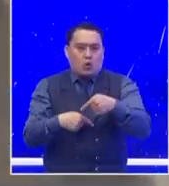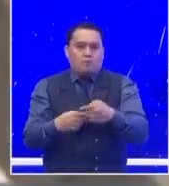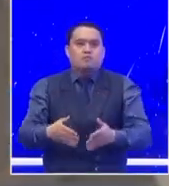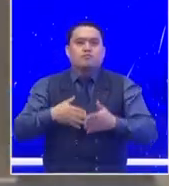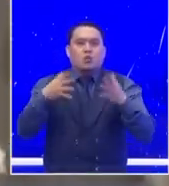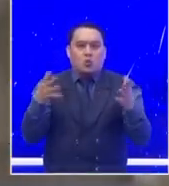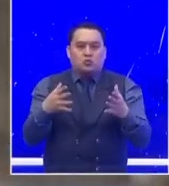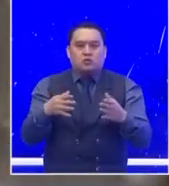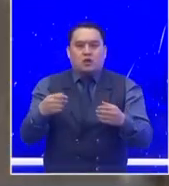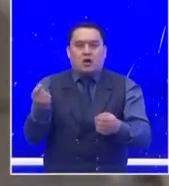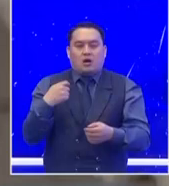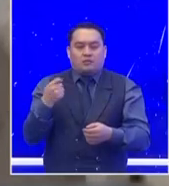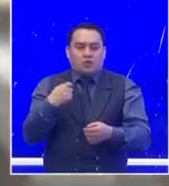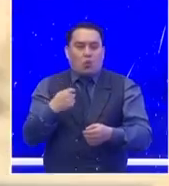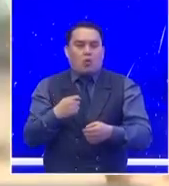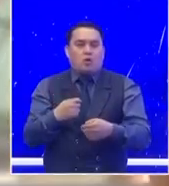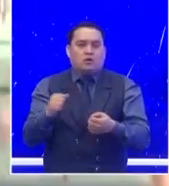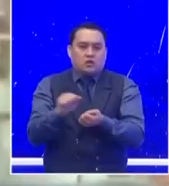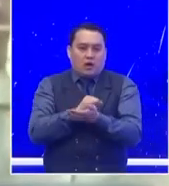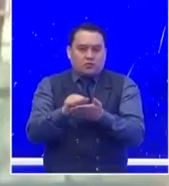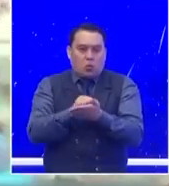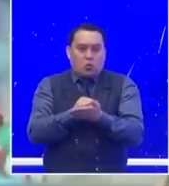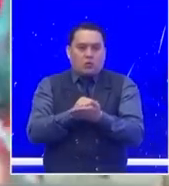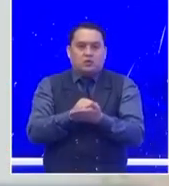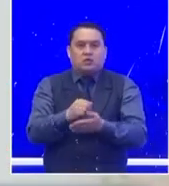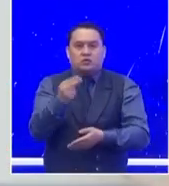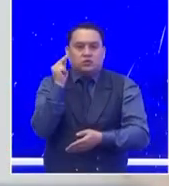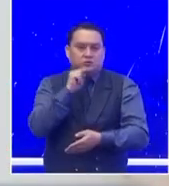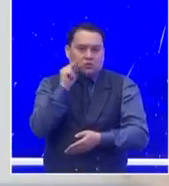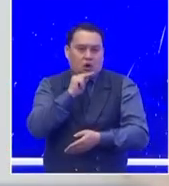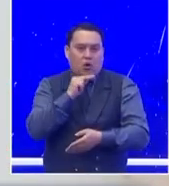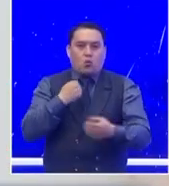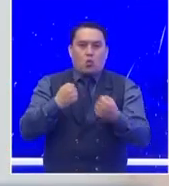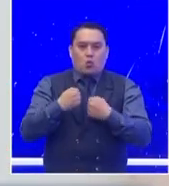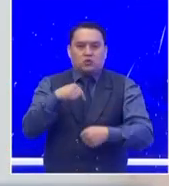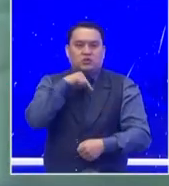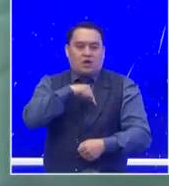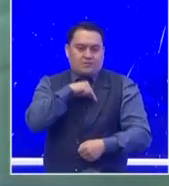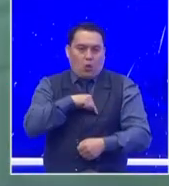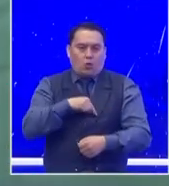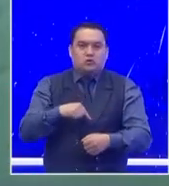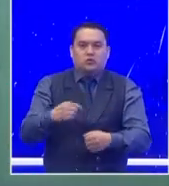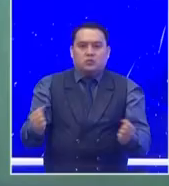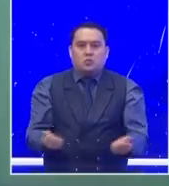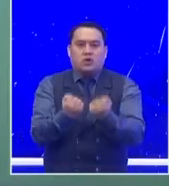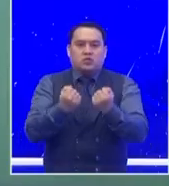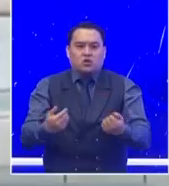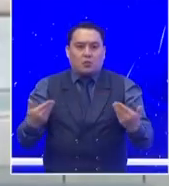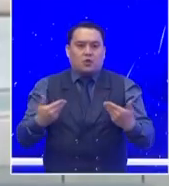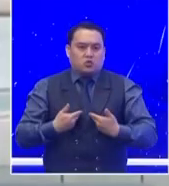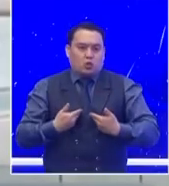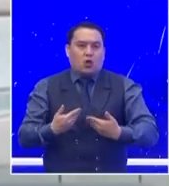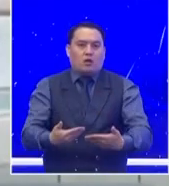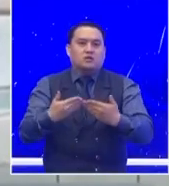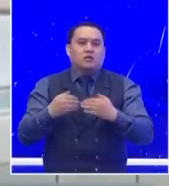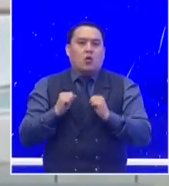дети идут в парилку, обсыхают. Там же им дают отвар шиповника, который не только укрепляет иммунитет, но и спасает от простуды. К слову, в